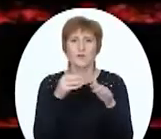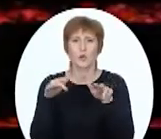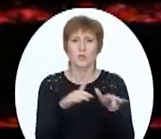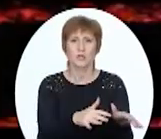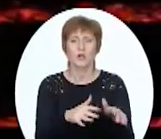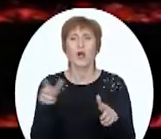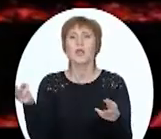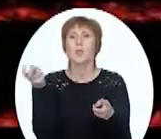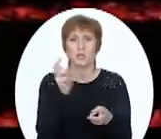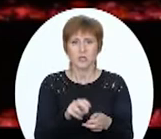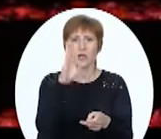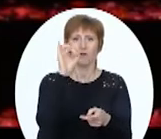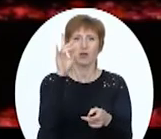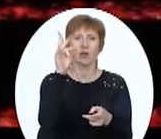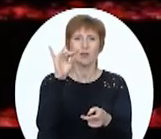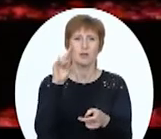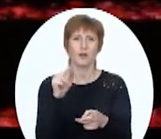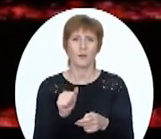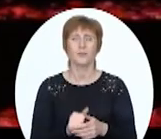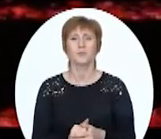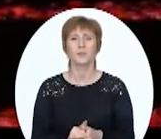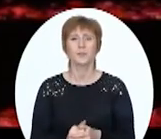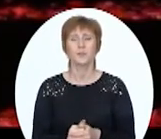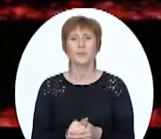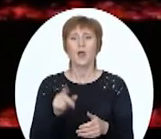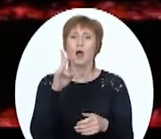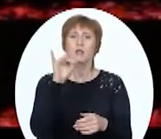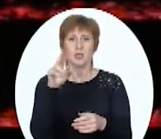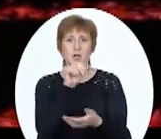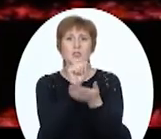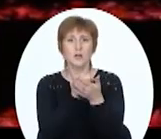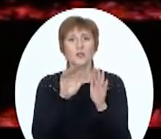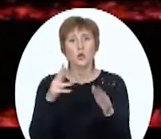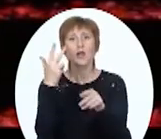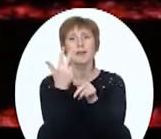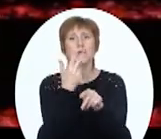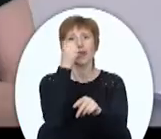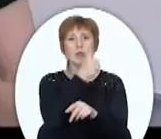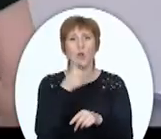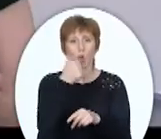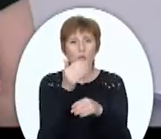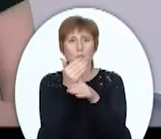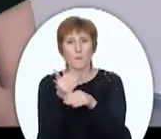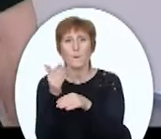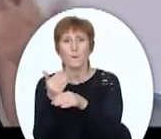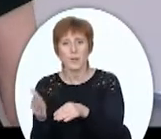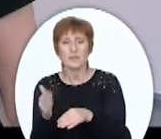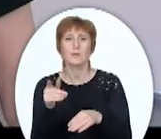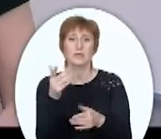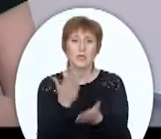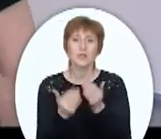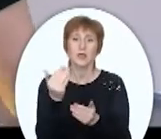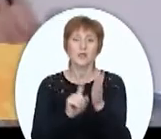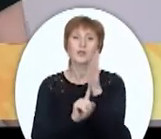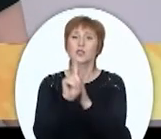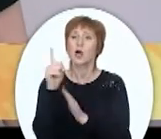свое дело, и пришла Вероника Кузьмина. Ника занимается только третий год. И постепенно, если она